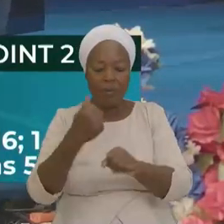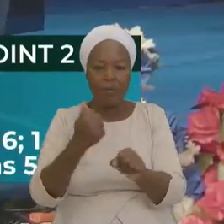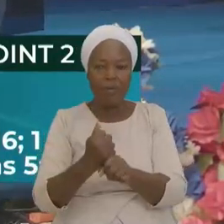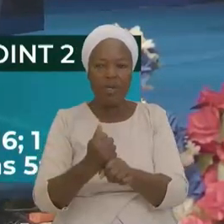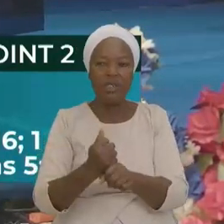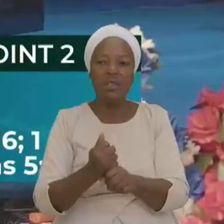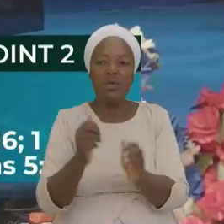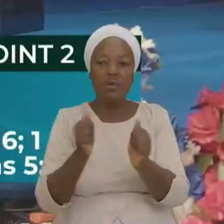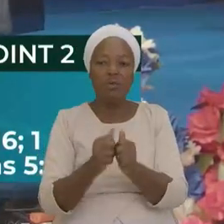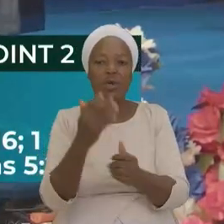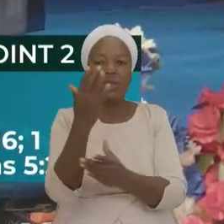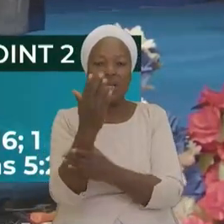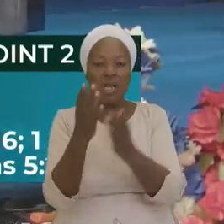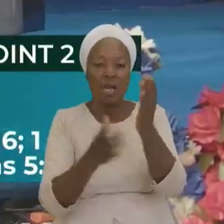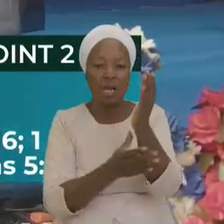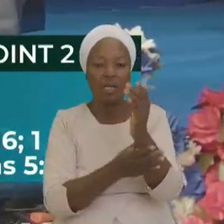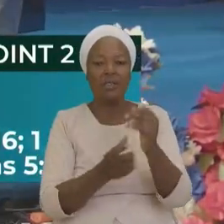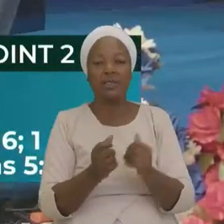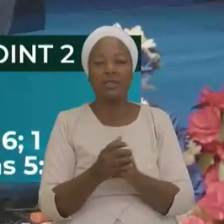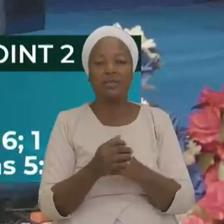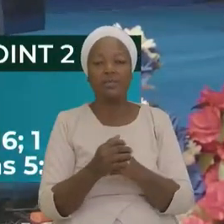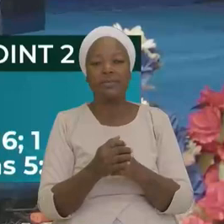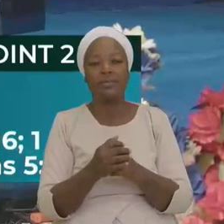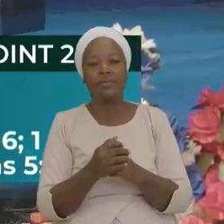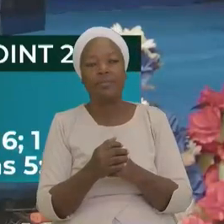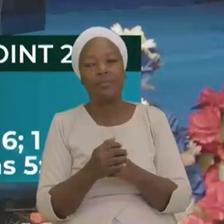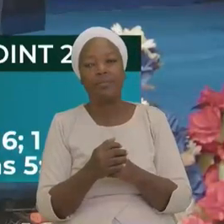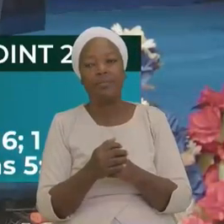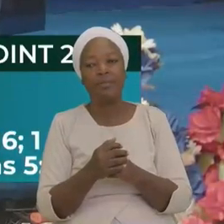pas dans un temple fait de mains d'hommes.